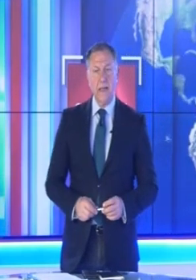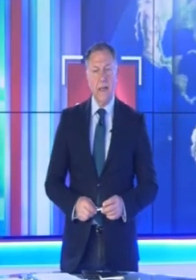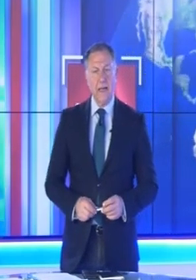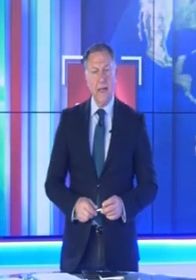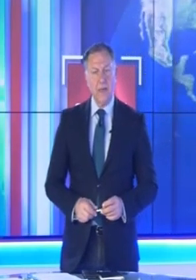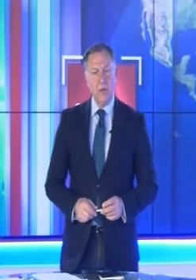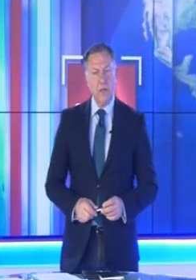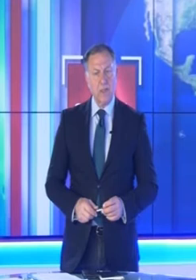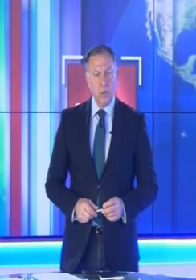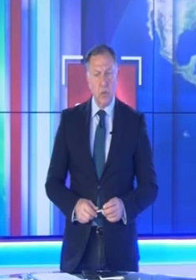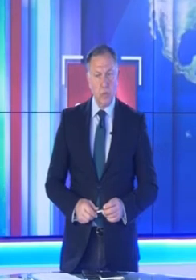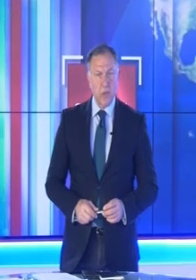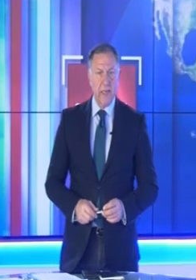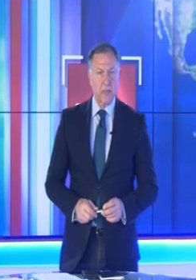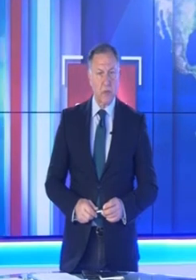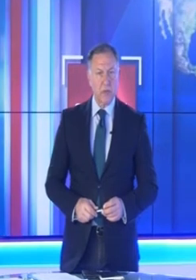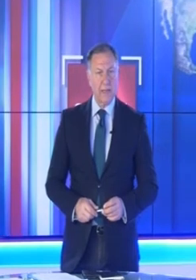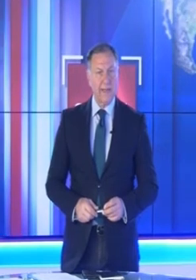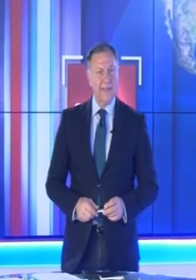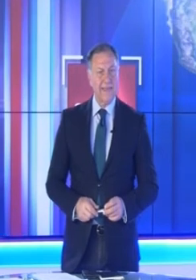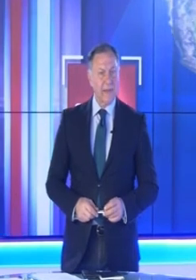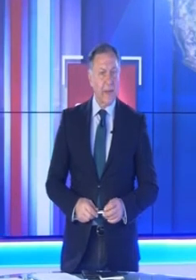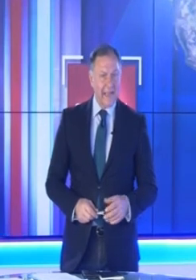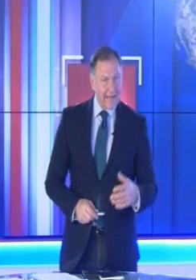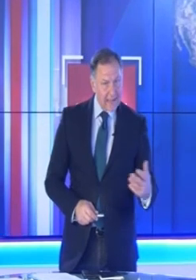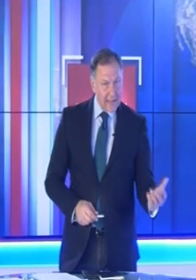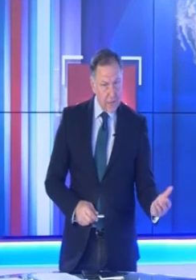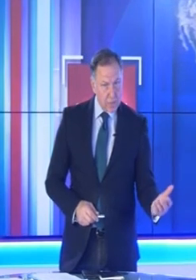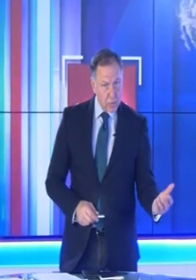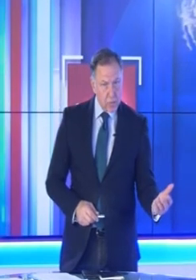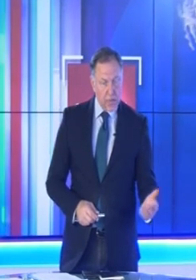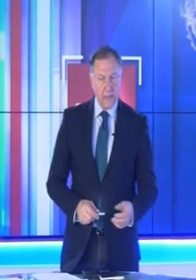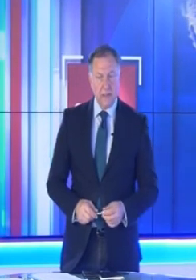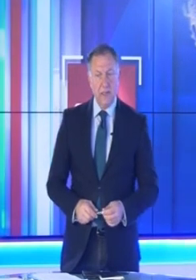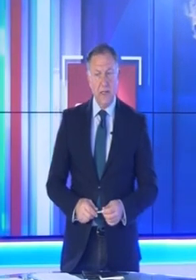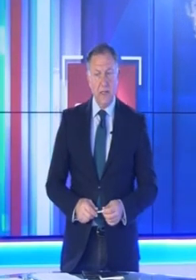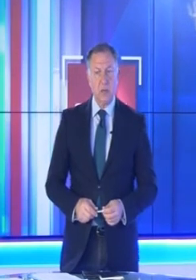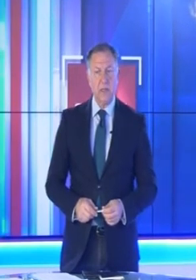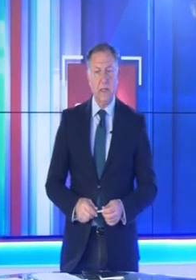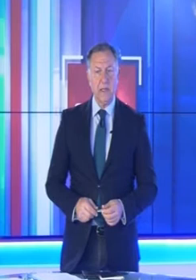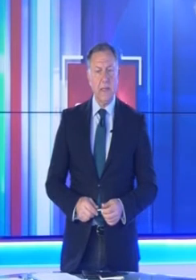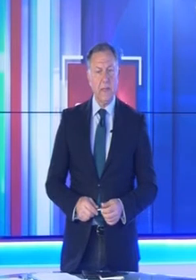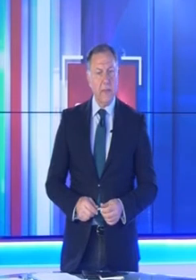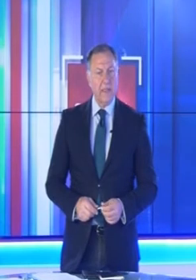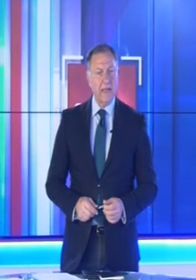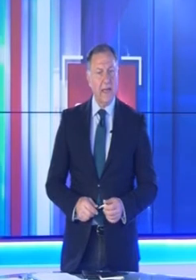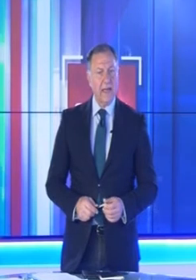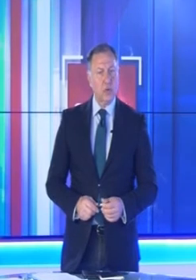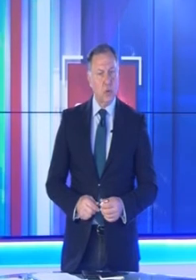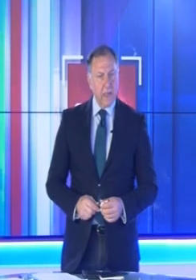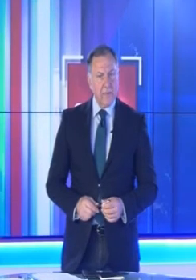δεδομένα, λένε ότι η σεζόν του 2021 θα πάει καλύτερα από τη σεζόν του 2020 και